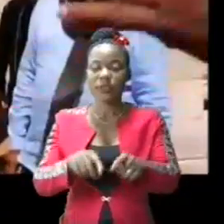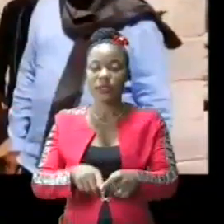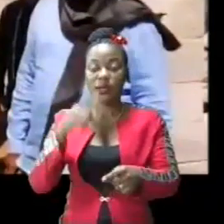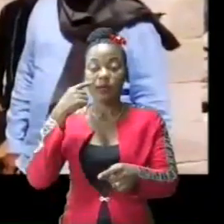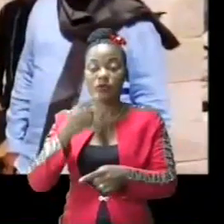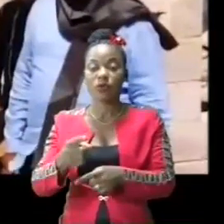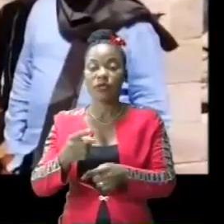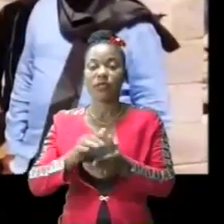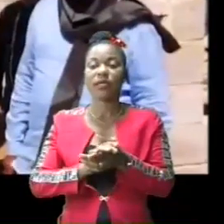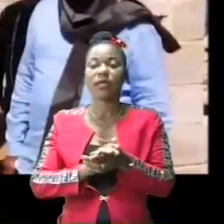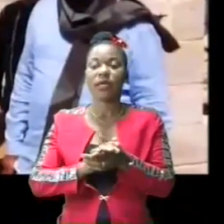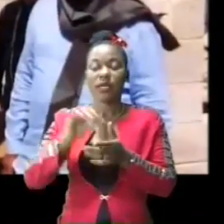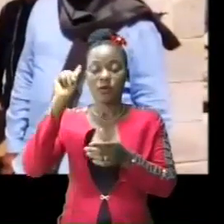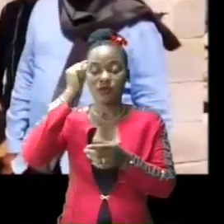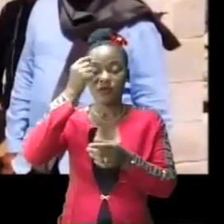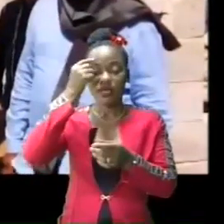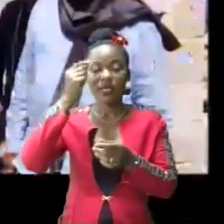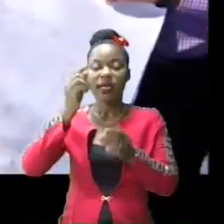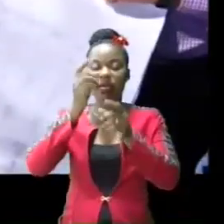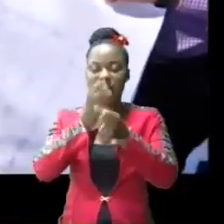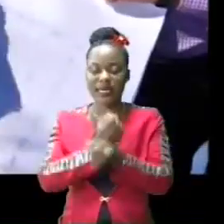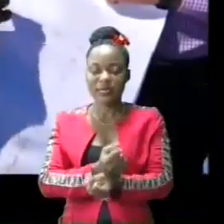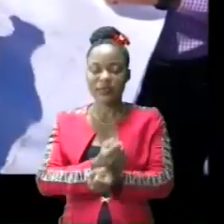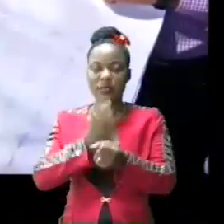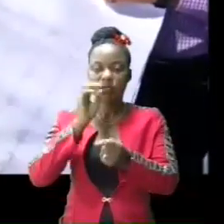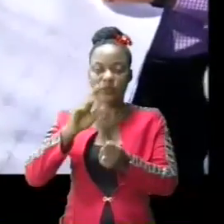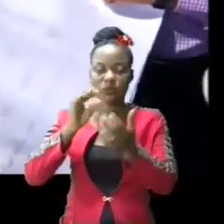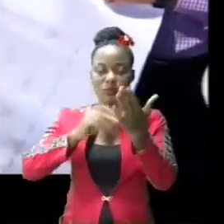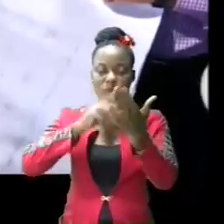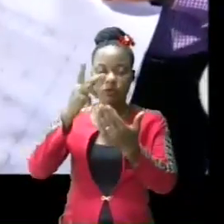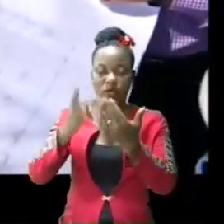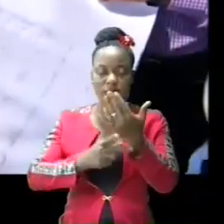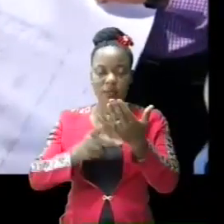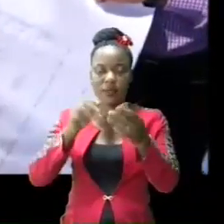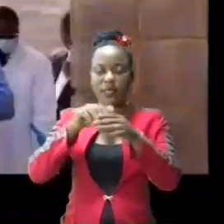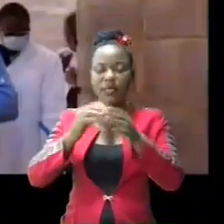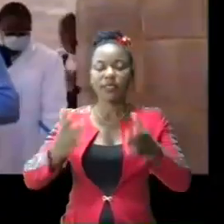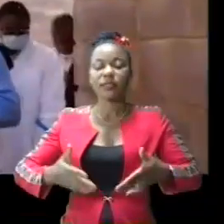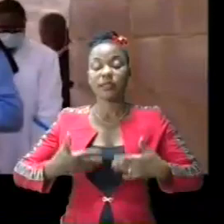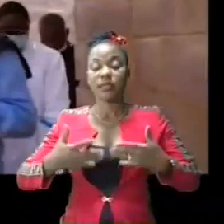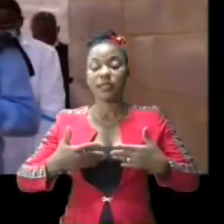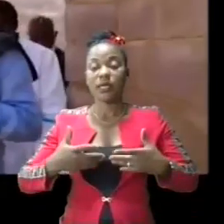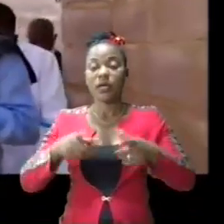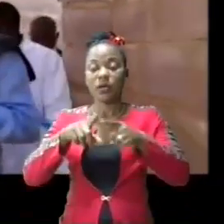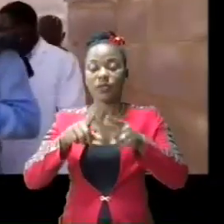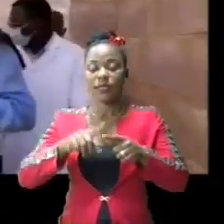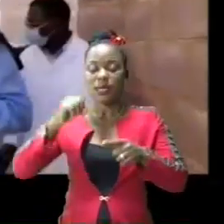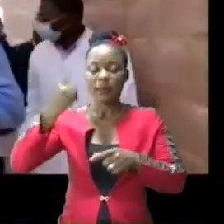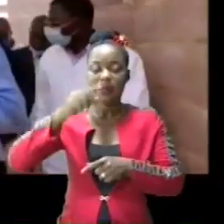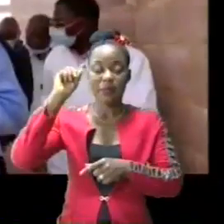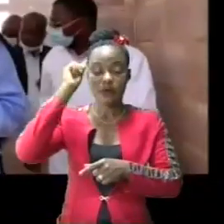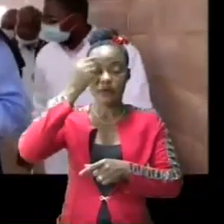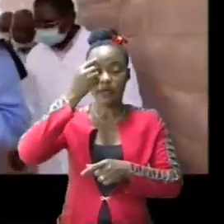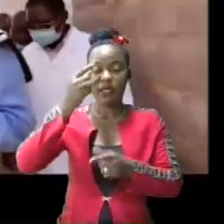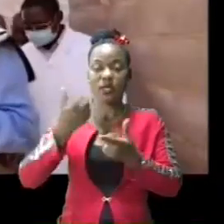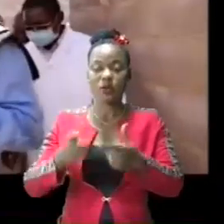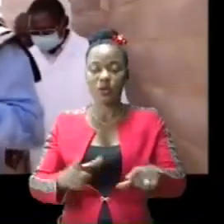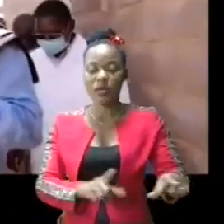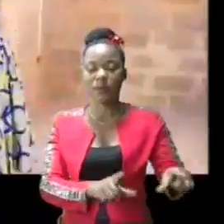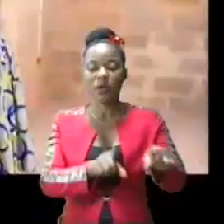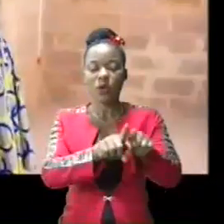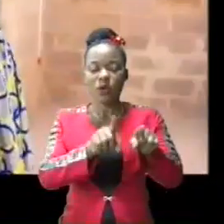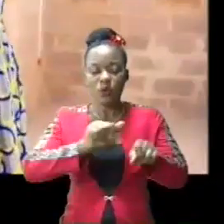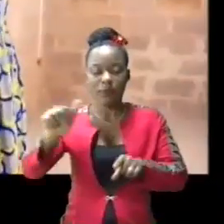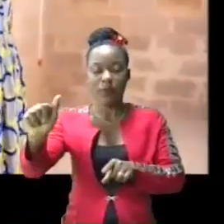L'entrepreneur tient mordicus à respecter son agenda, à la grande satisfaction du premier citoyen du lieu là-bas, qui se